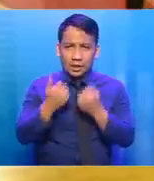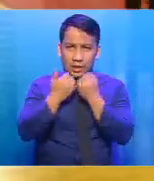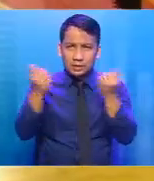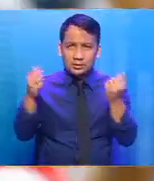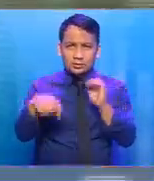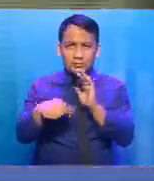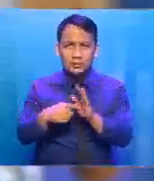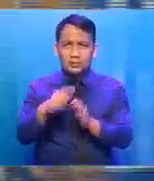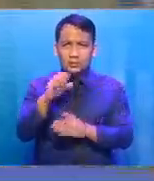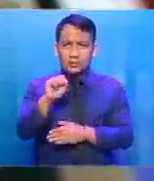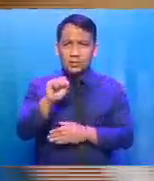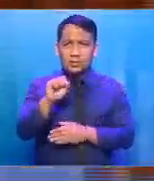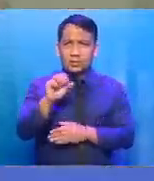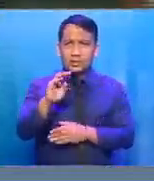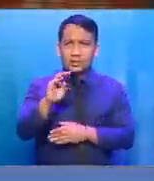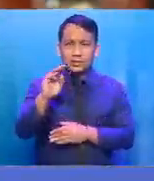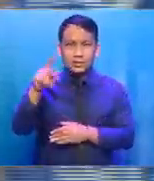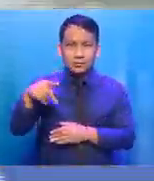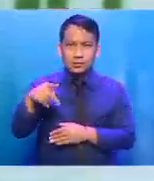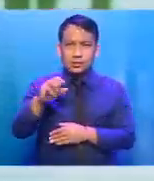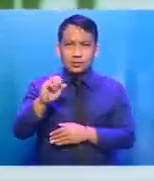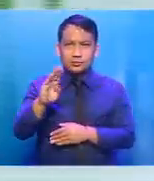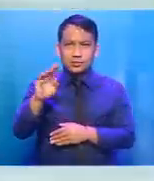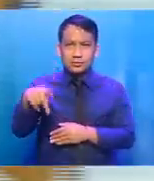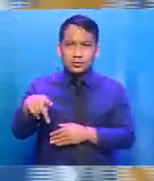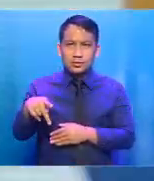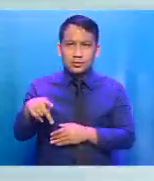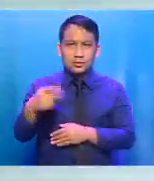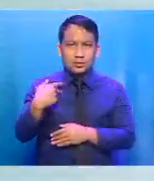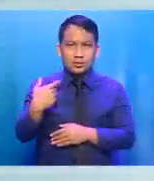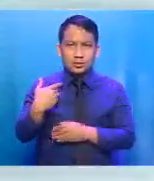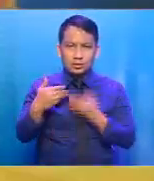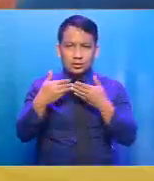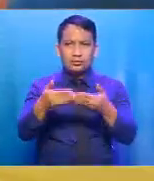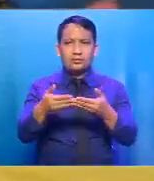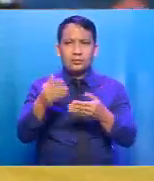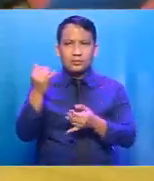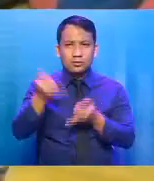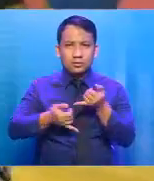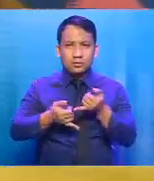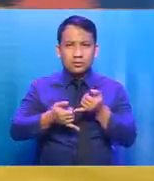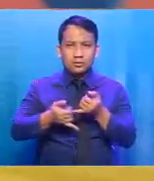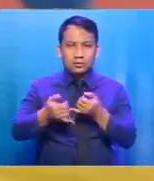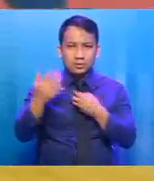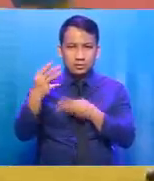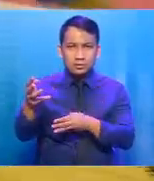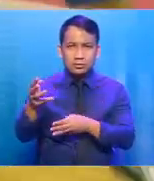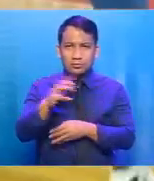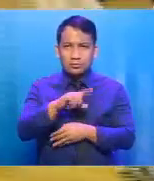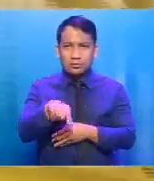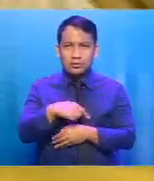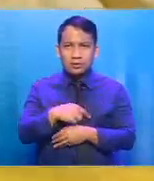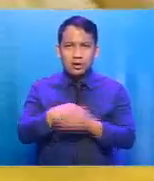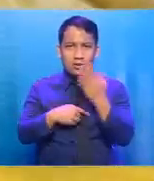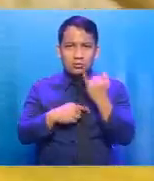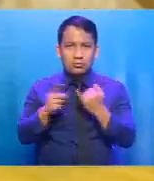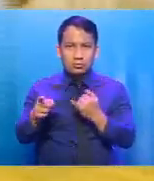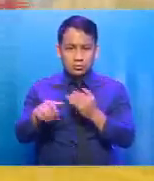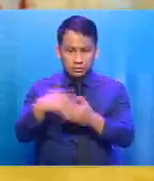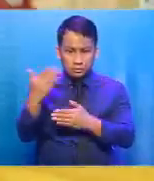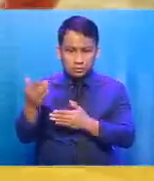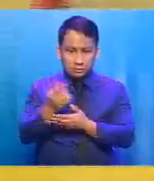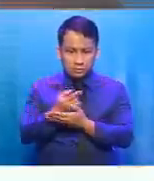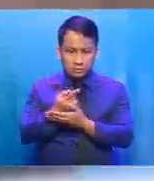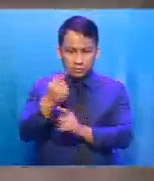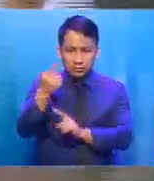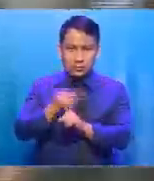Inanunsyo naman ng Samang Basketball ng Pilipinas na hindi tuloy ang hosting ng Pilipinas sa huling stage ng FIBA Asia Cup qualifiers sa susunod